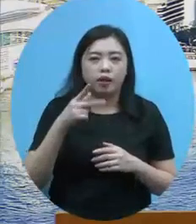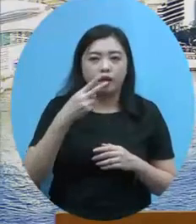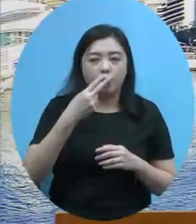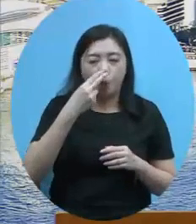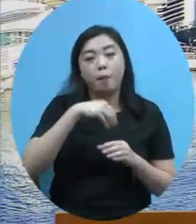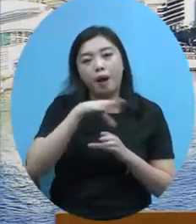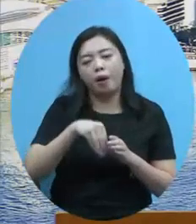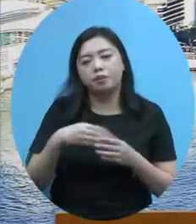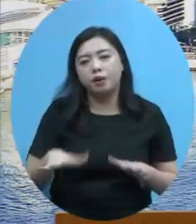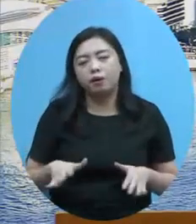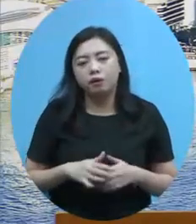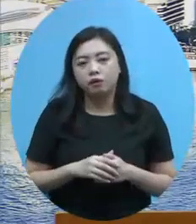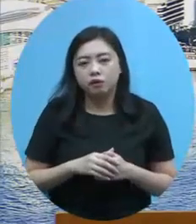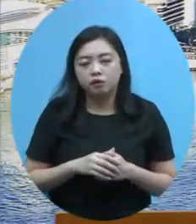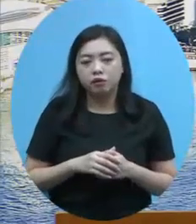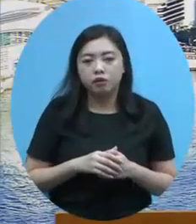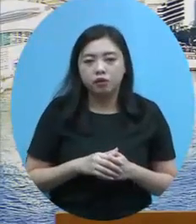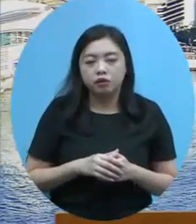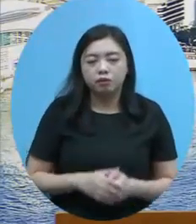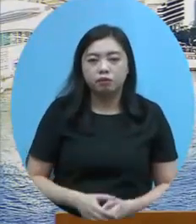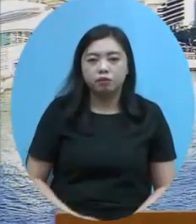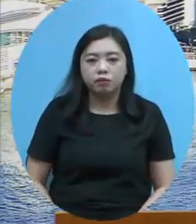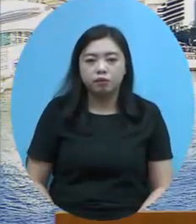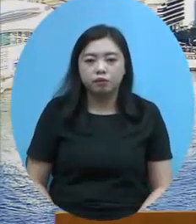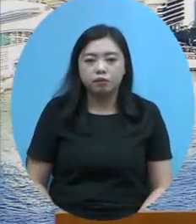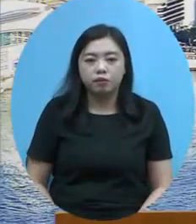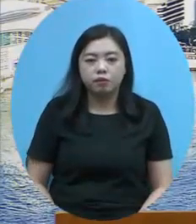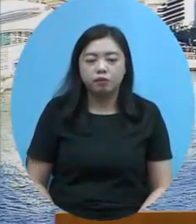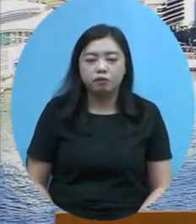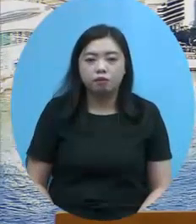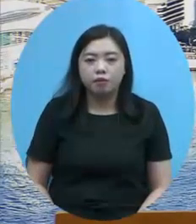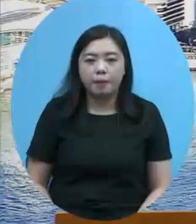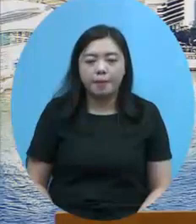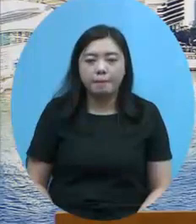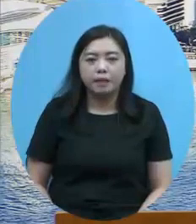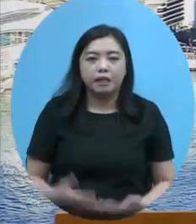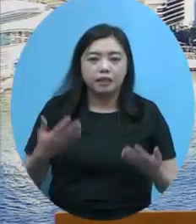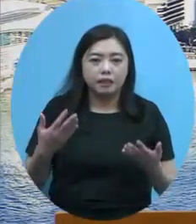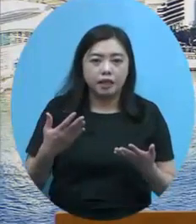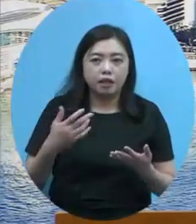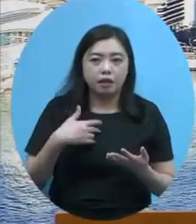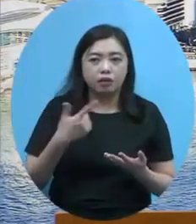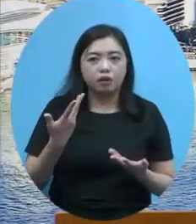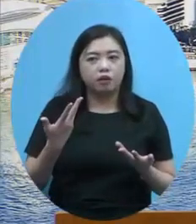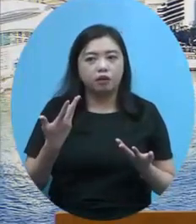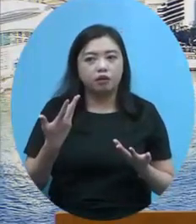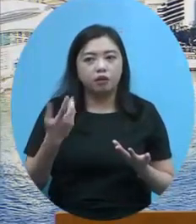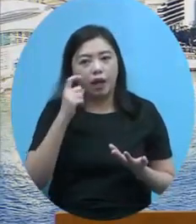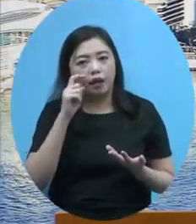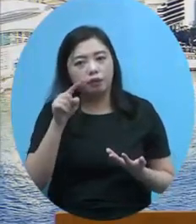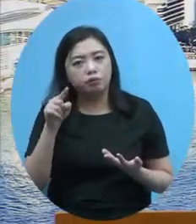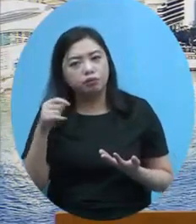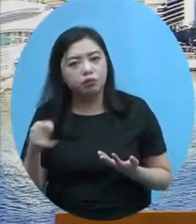嘅。咁但係即係 現時咧，我哋係見唔到係喺其